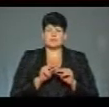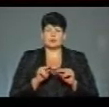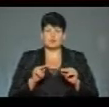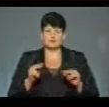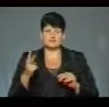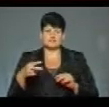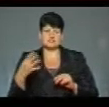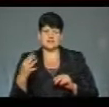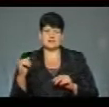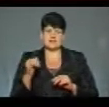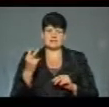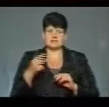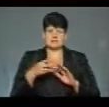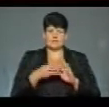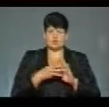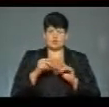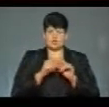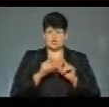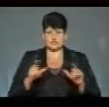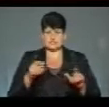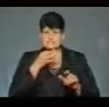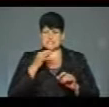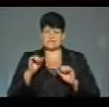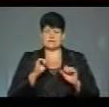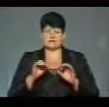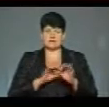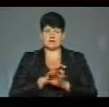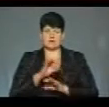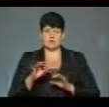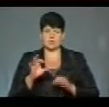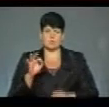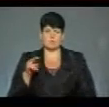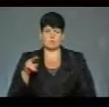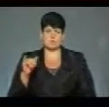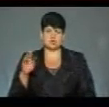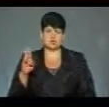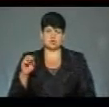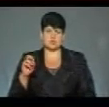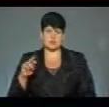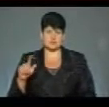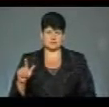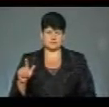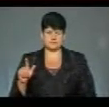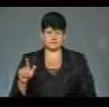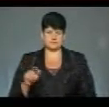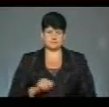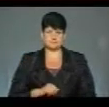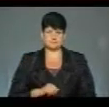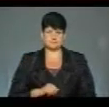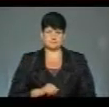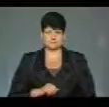24-ї і 28-ї шкіл, повідомила керівник проєкту «Молодь дебатує» Ольга Пішель. Більше у сюжеті Ірини